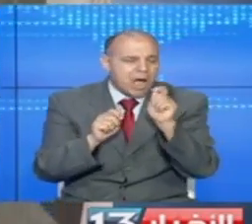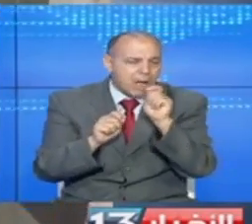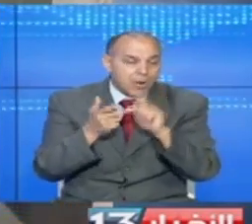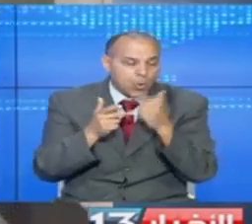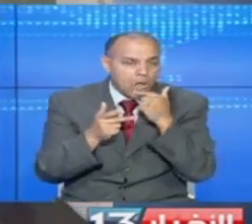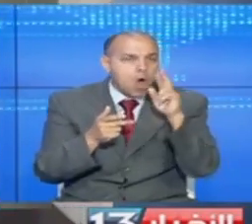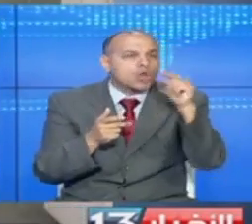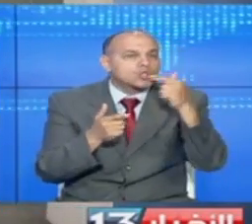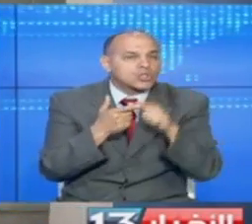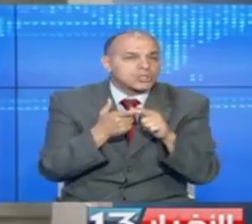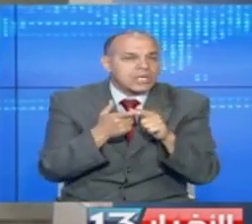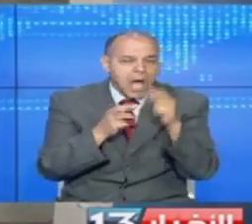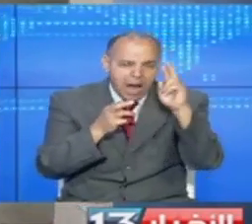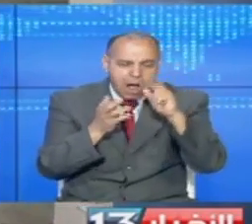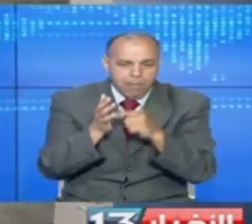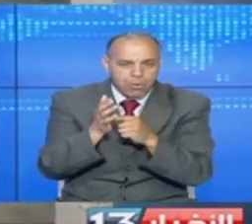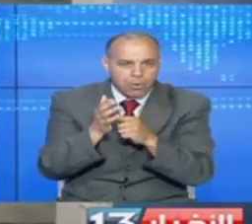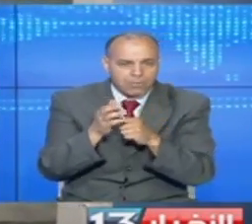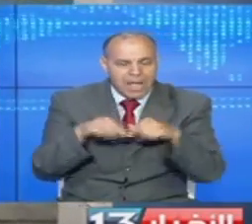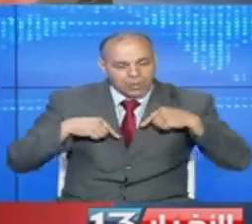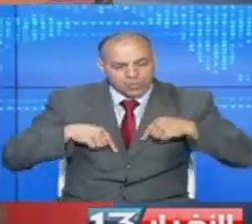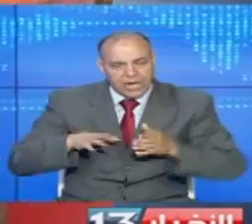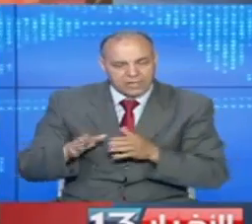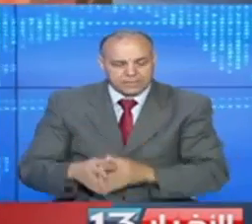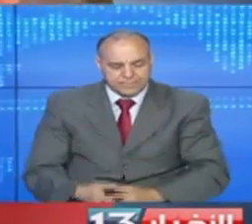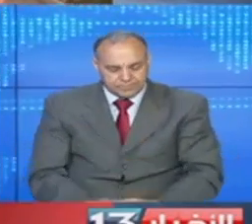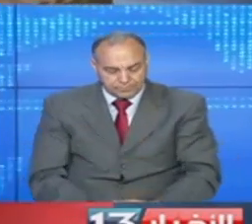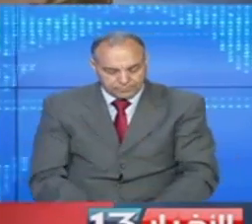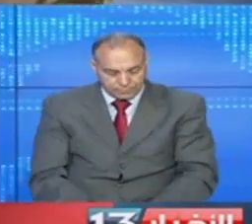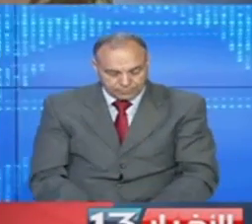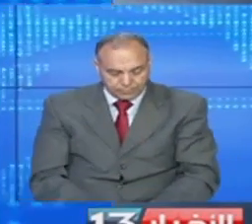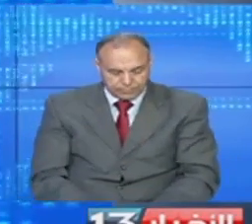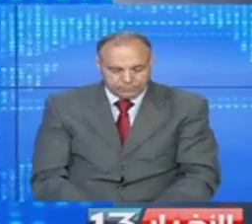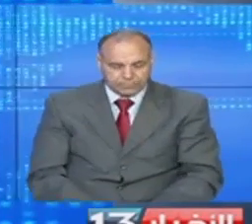التي تعتمد على تقارير حكومية.